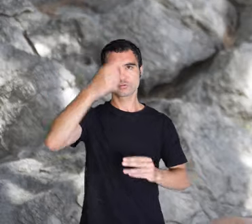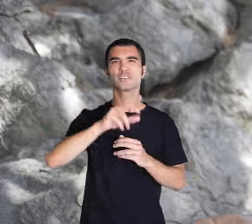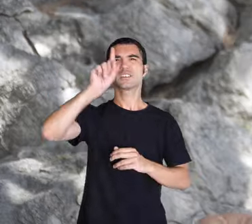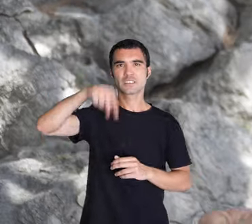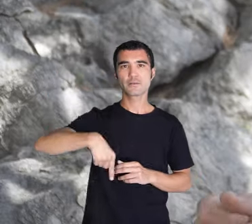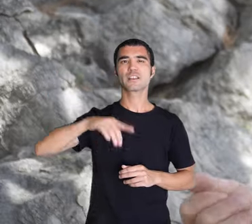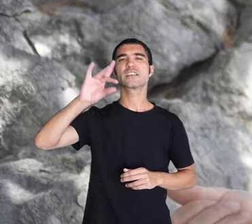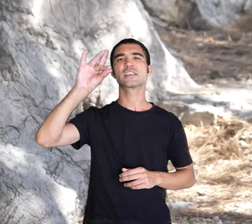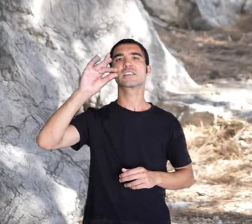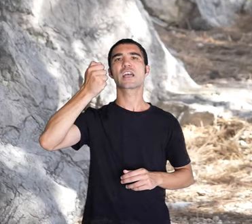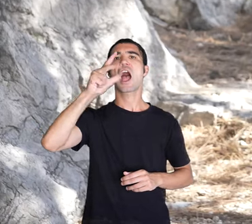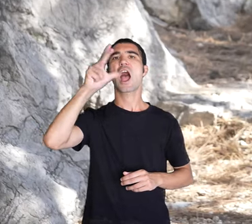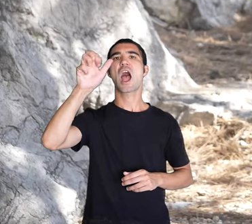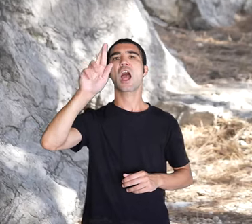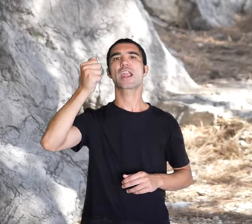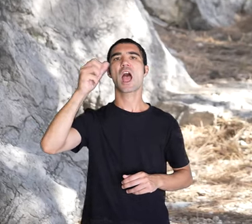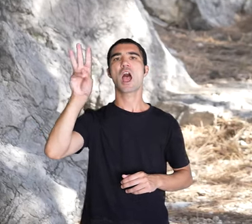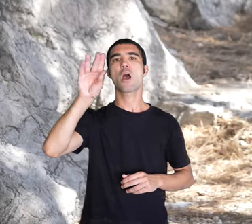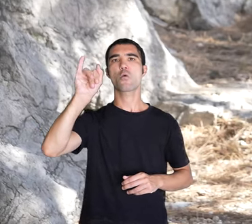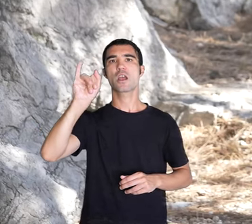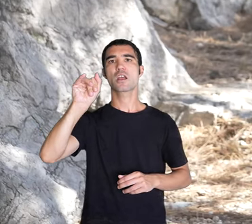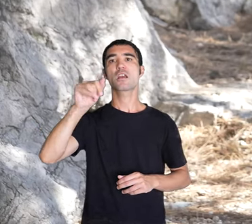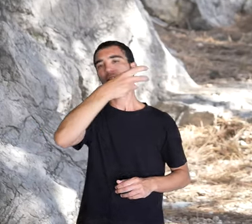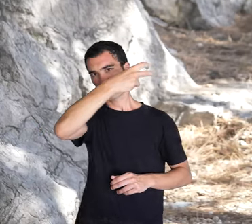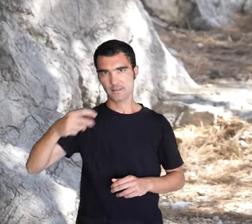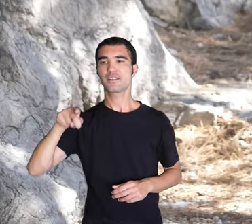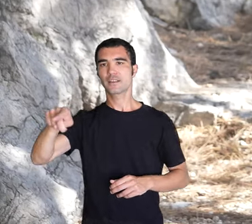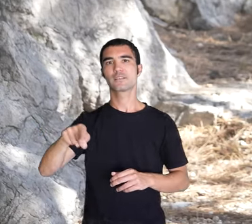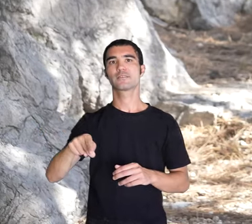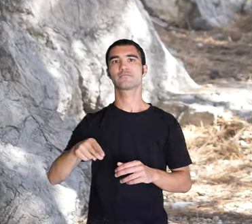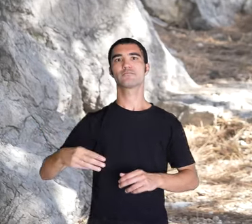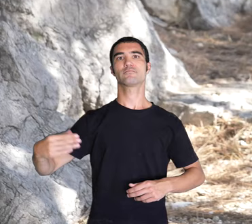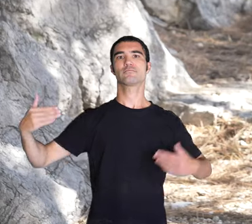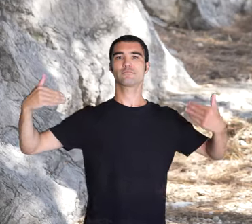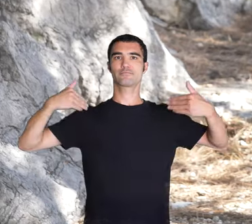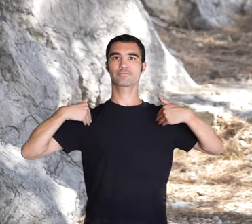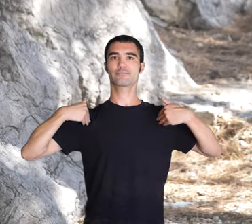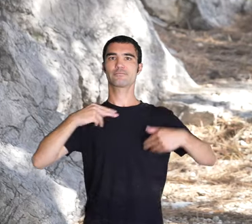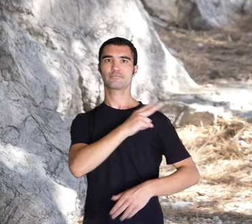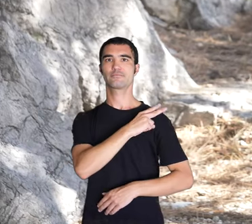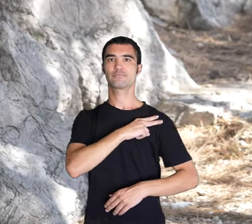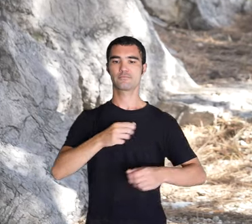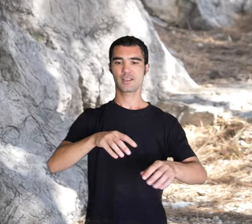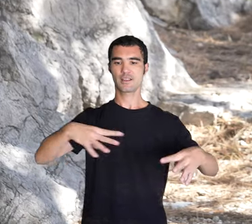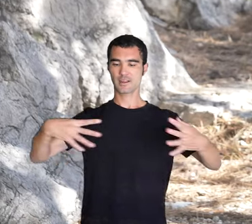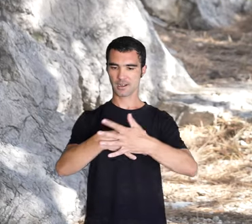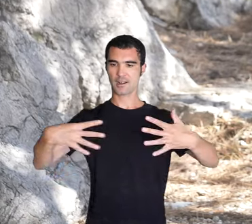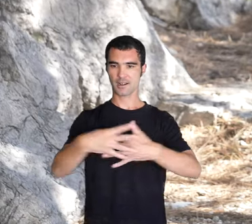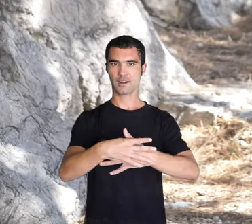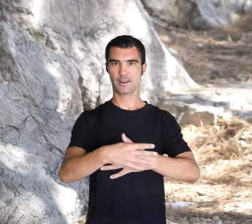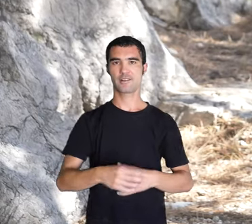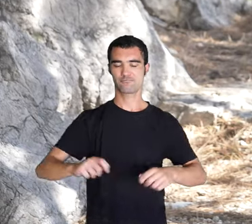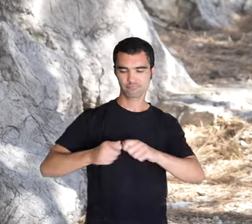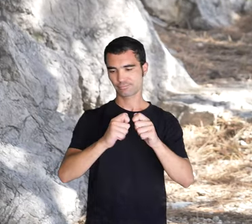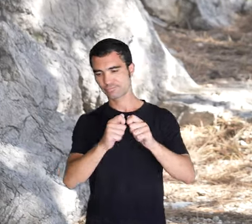a un jove que és saharaui, també. Que ell és el madopa, ell toca la xarxa, diguem, ell no és de la